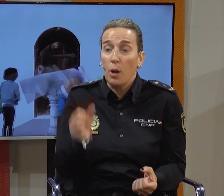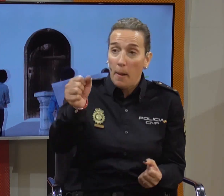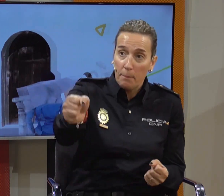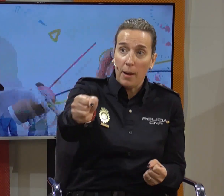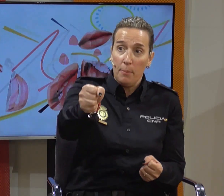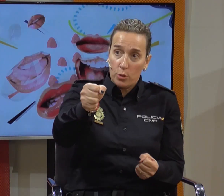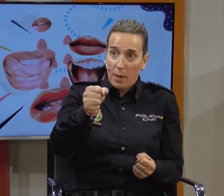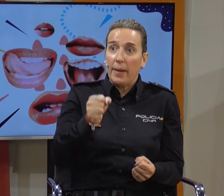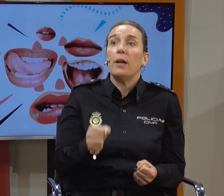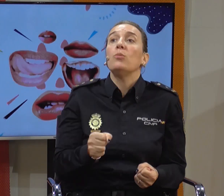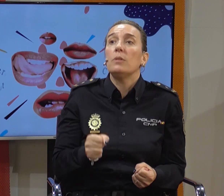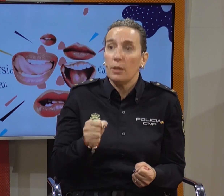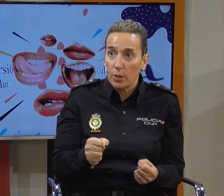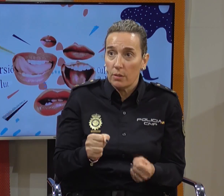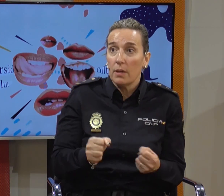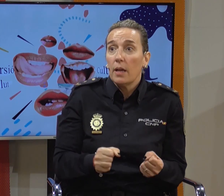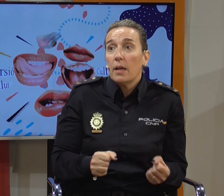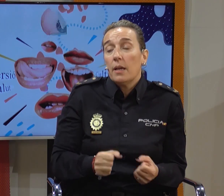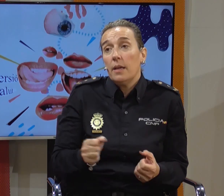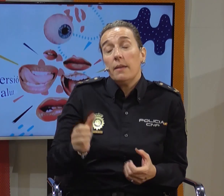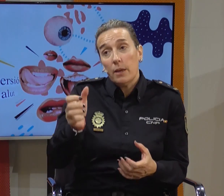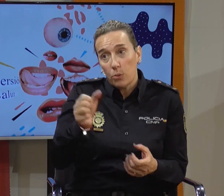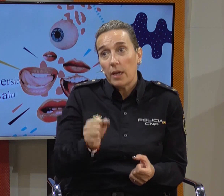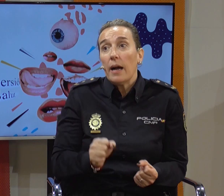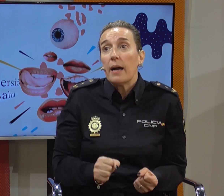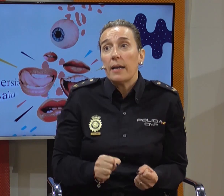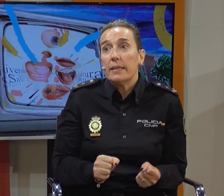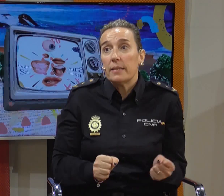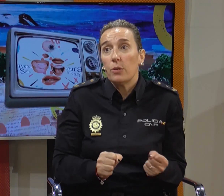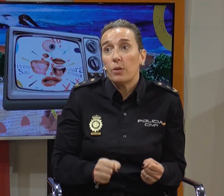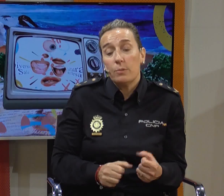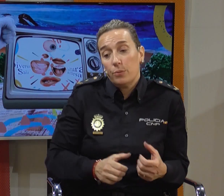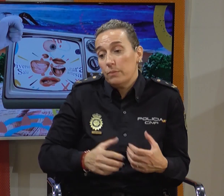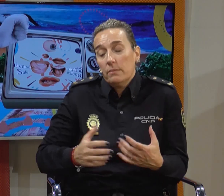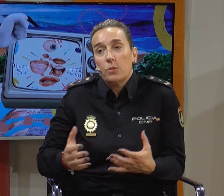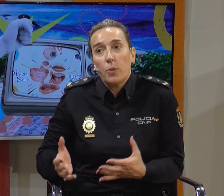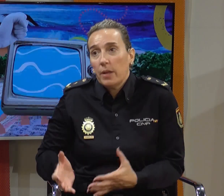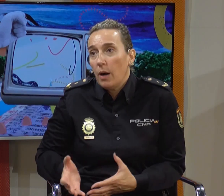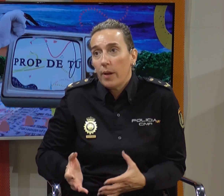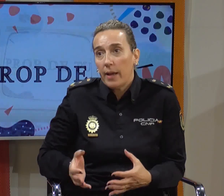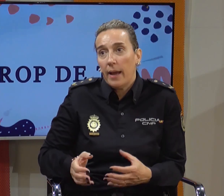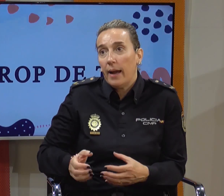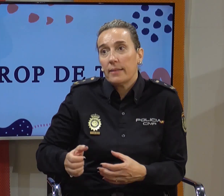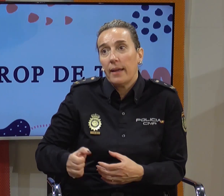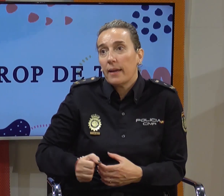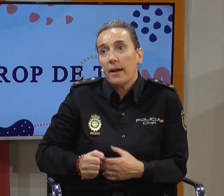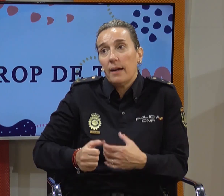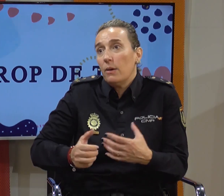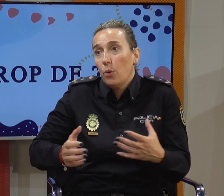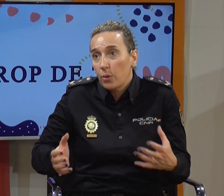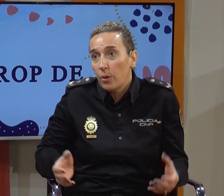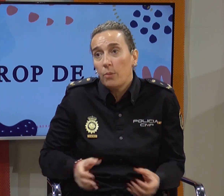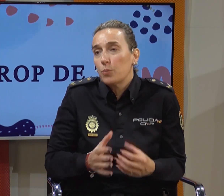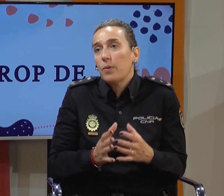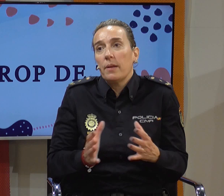bolso va a pegar un tiró, i degut a aquest tiró, pues, mos poden caure a terra